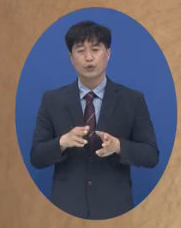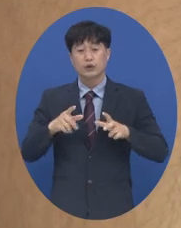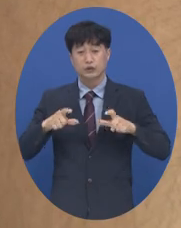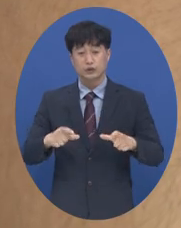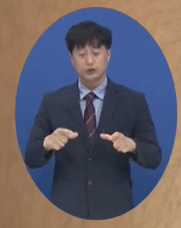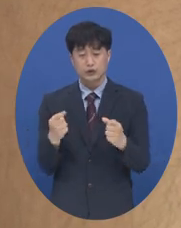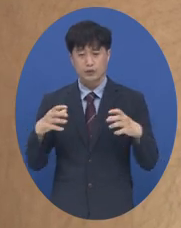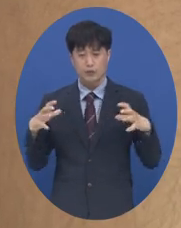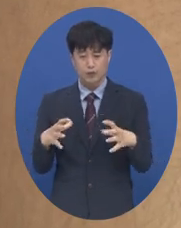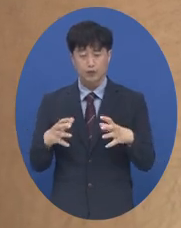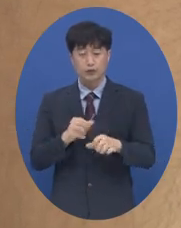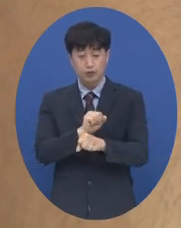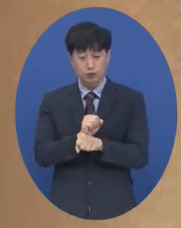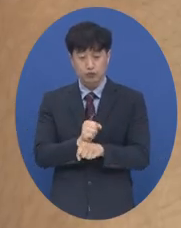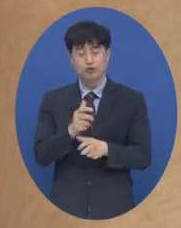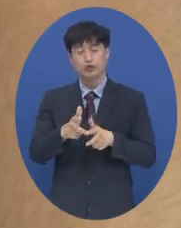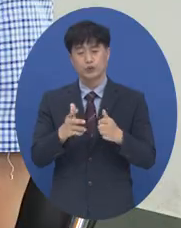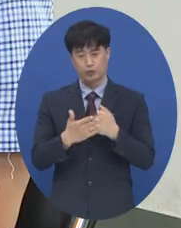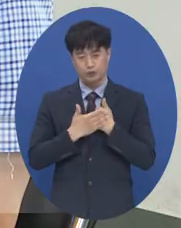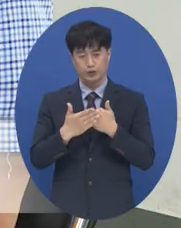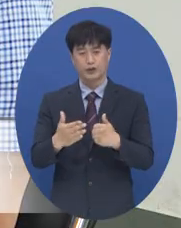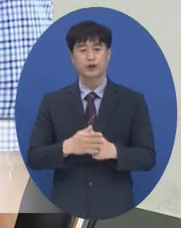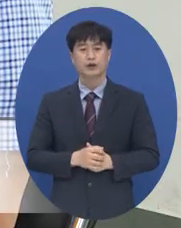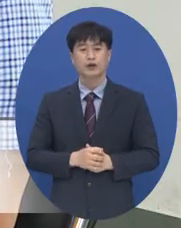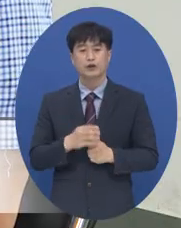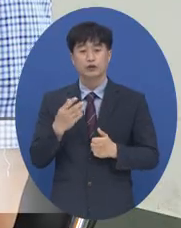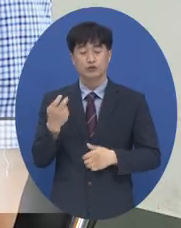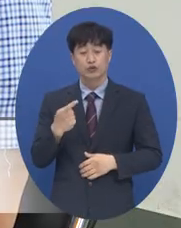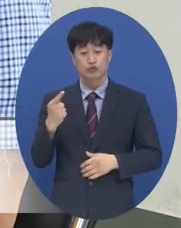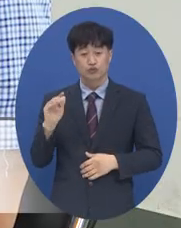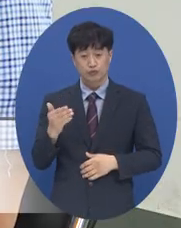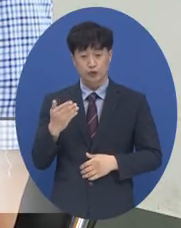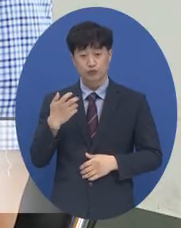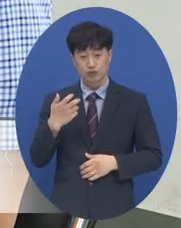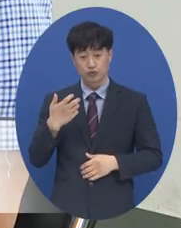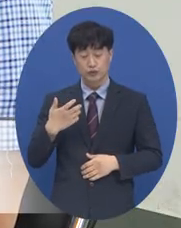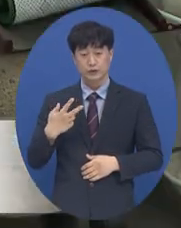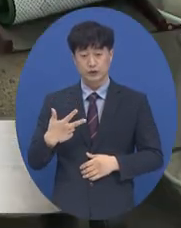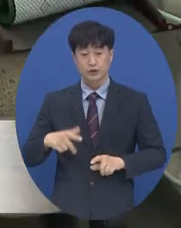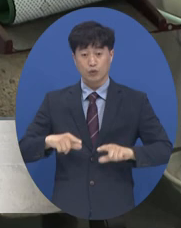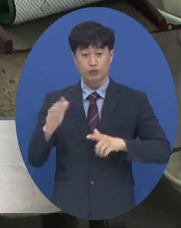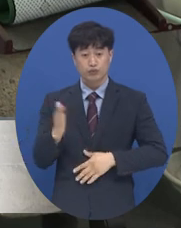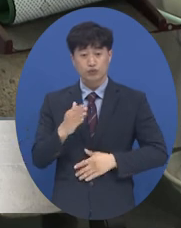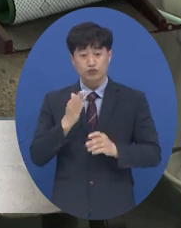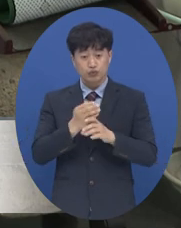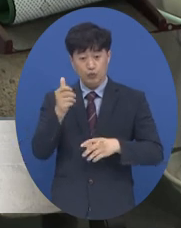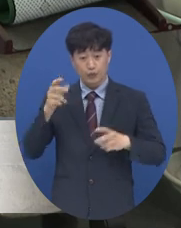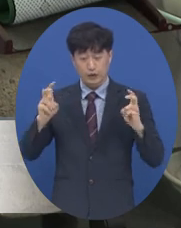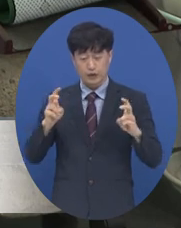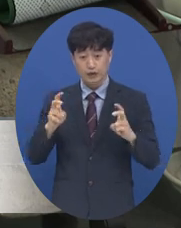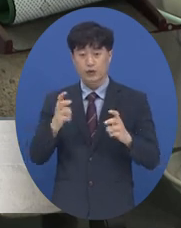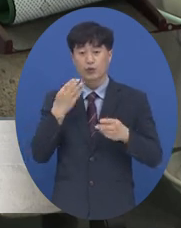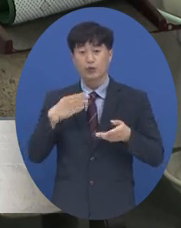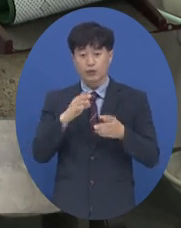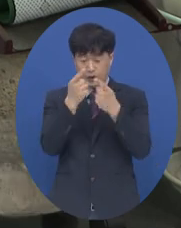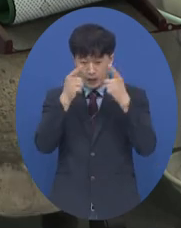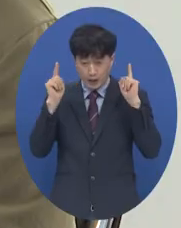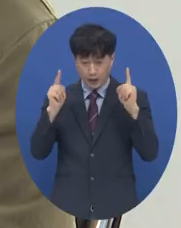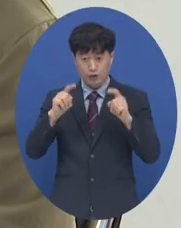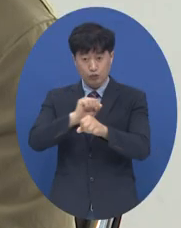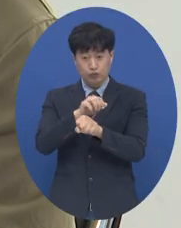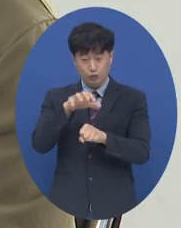경기도의 지역협력연구센터 사업 덕입니다. 경기도는 1997년부터 중소기업과 도내 대학, 연구소를